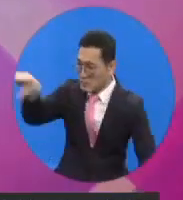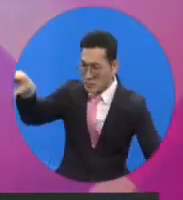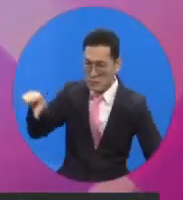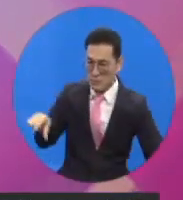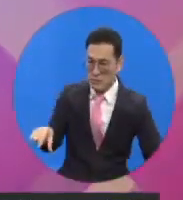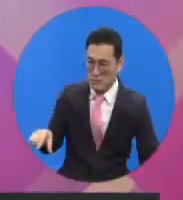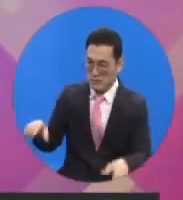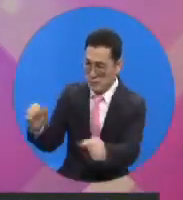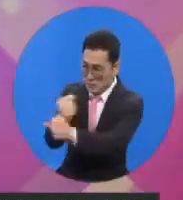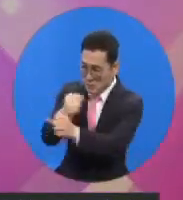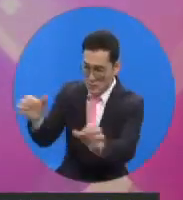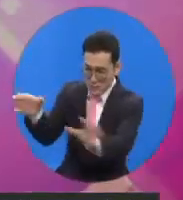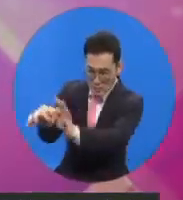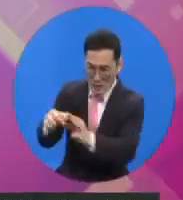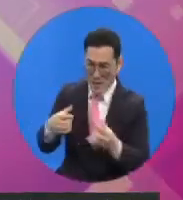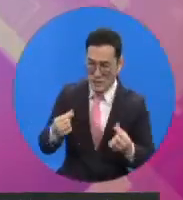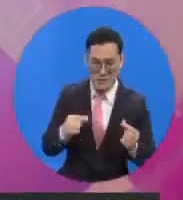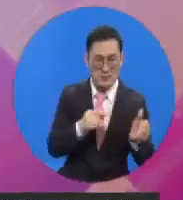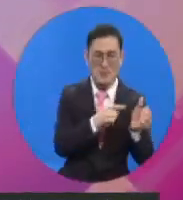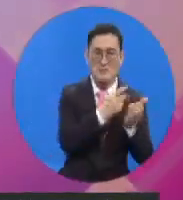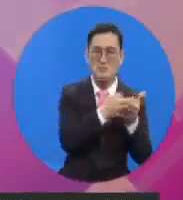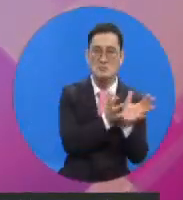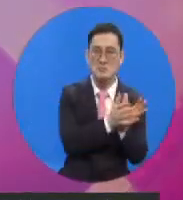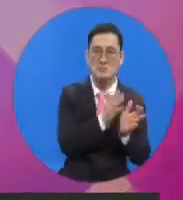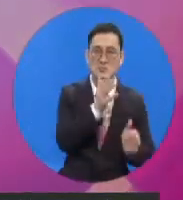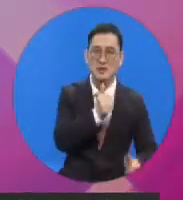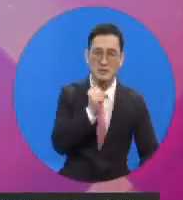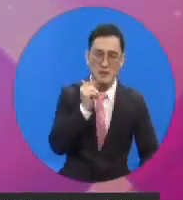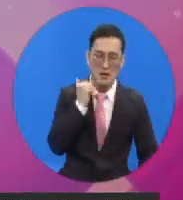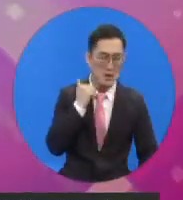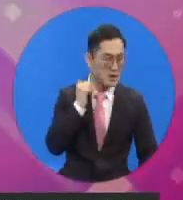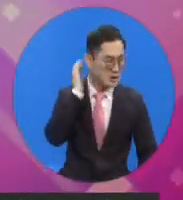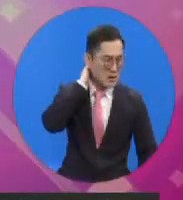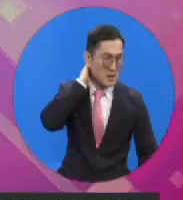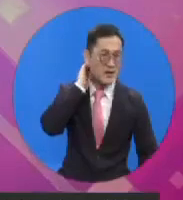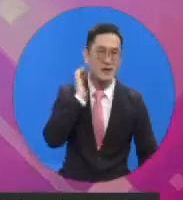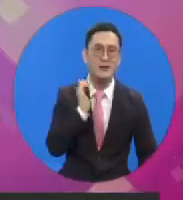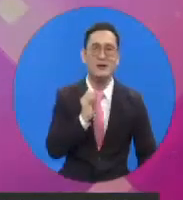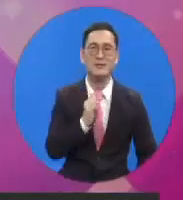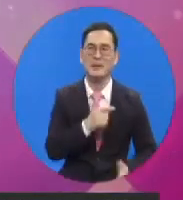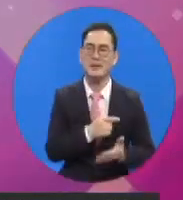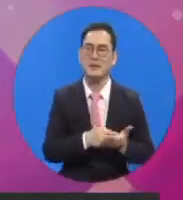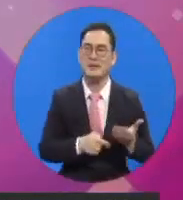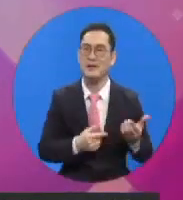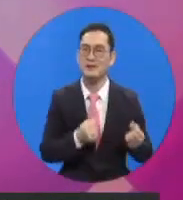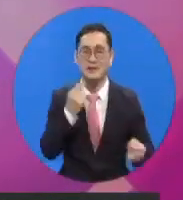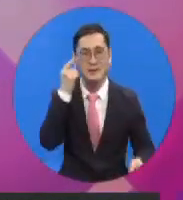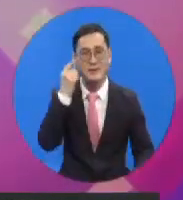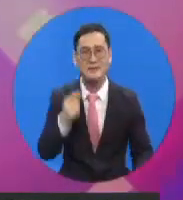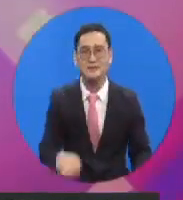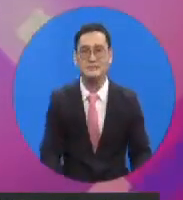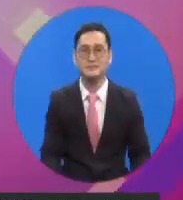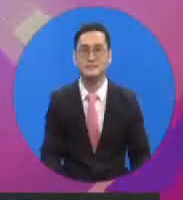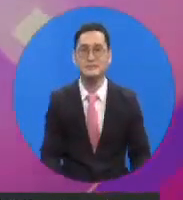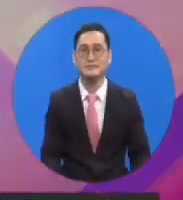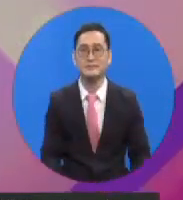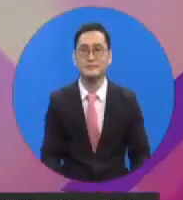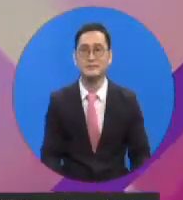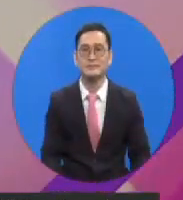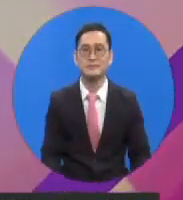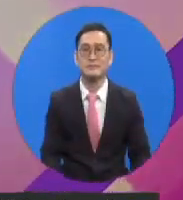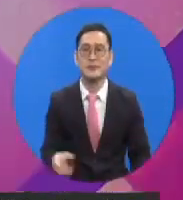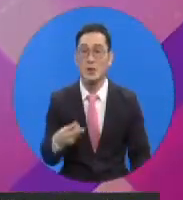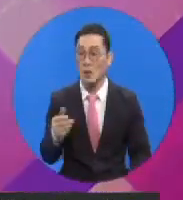한동훈 검사장을 온갖 제도를 동원하여 비호해 준 것